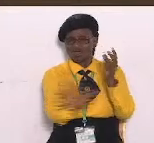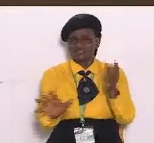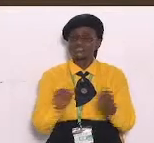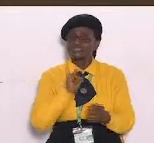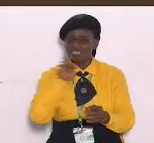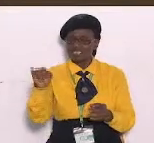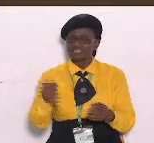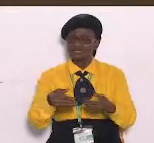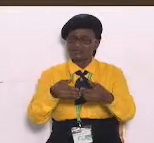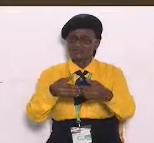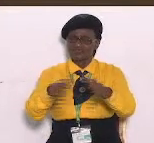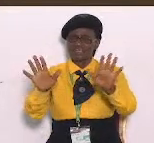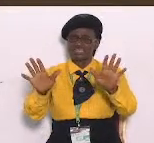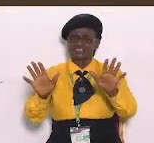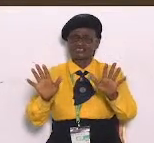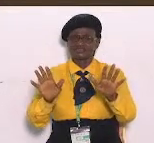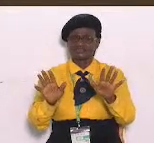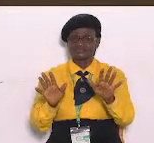est